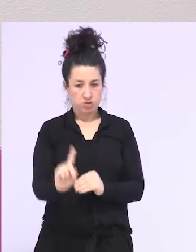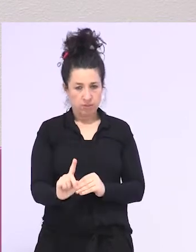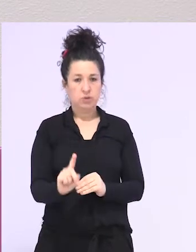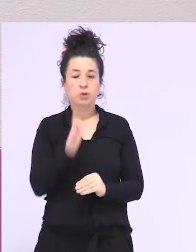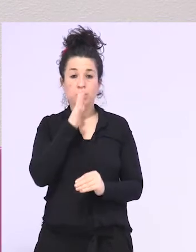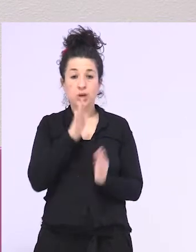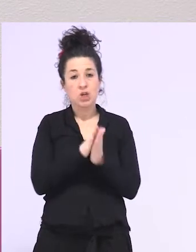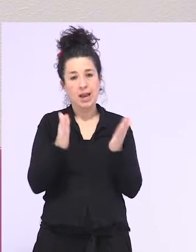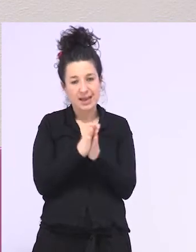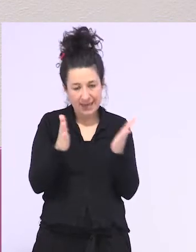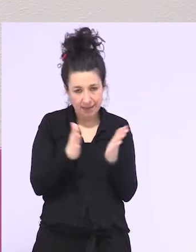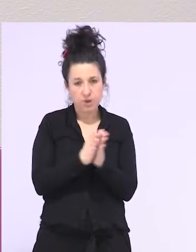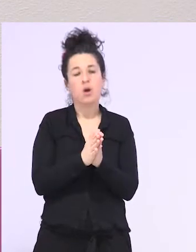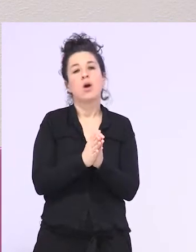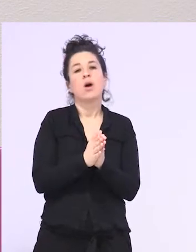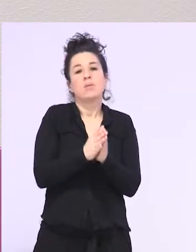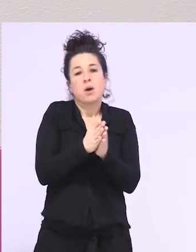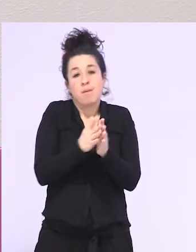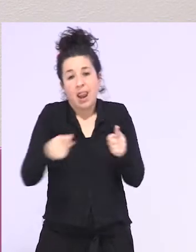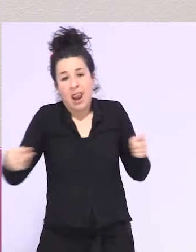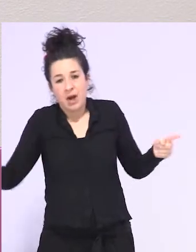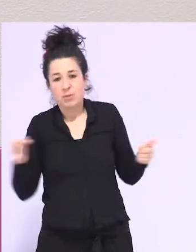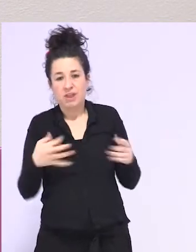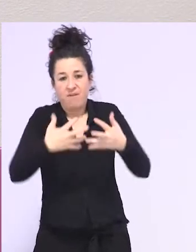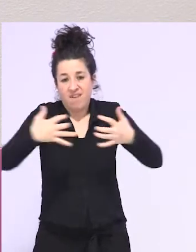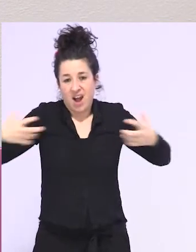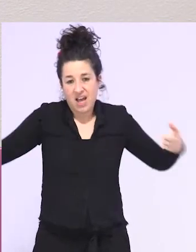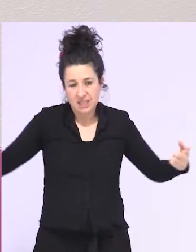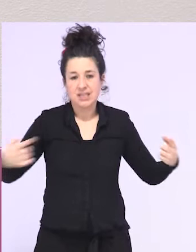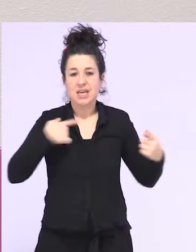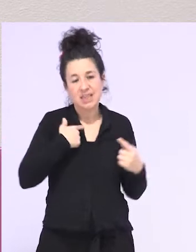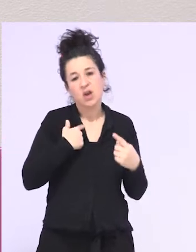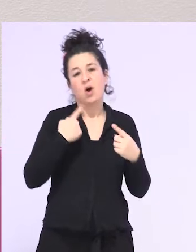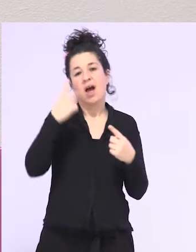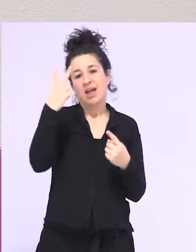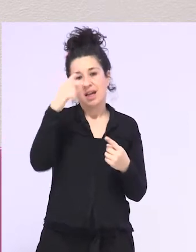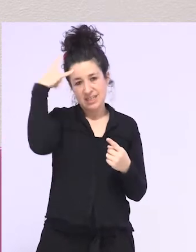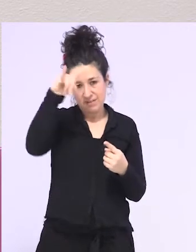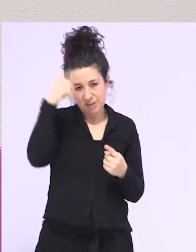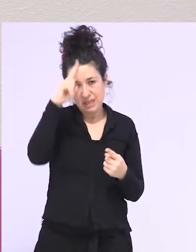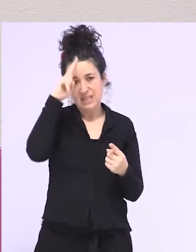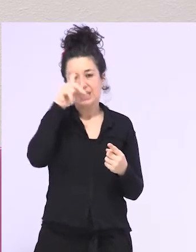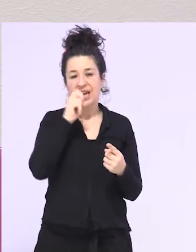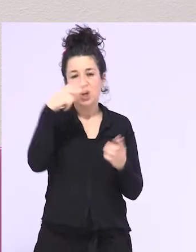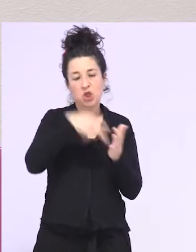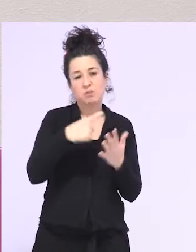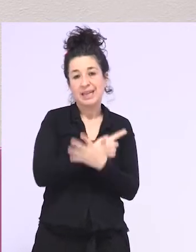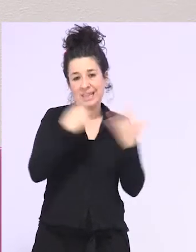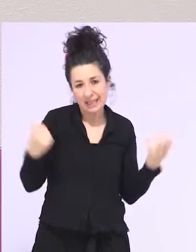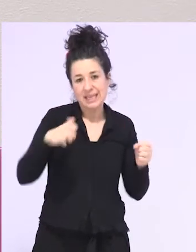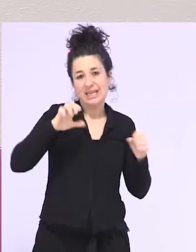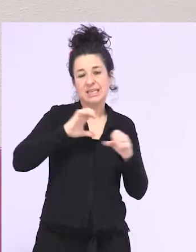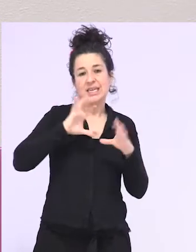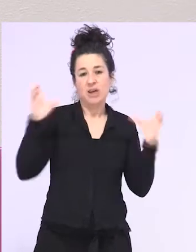luzeagoa da, zebeti bilibar dut esaten 2016ko Sanferminetako bortxaketa, baina ez dut erabiltzen arrazoi horrengatik, ez,